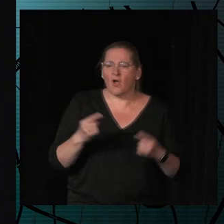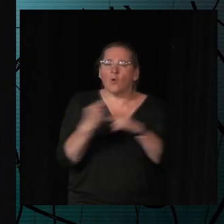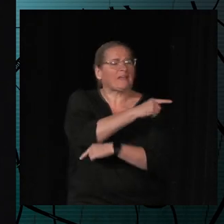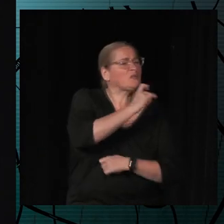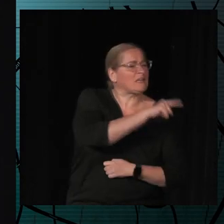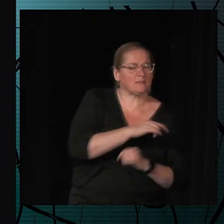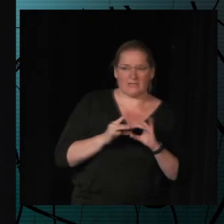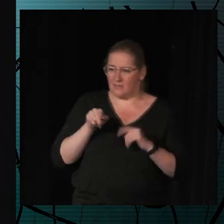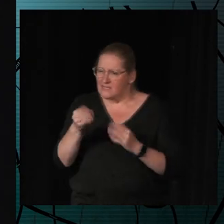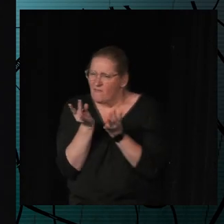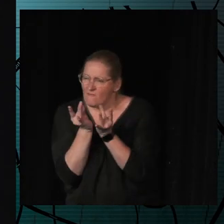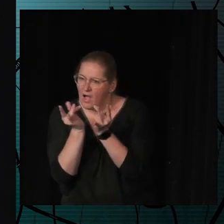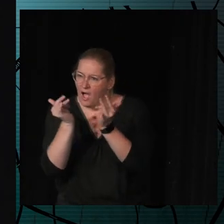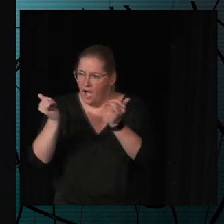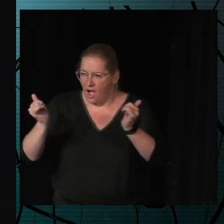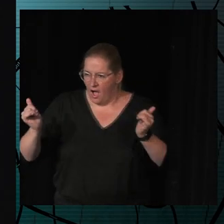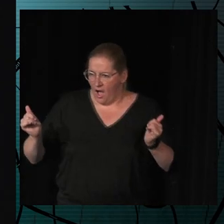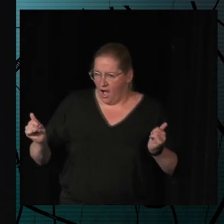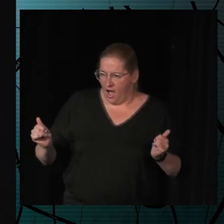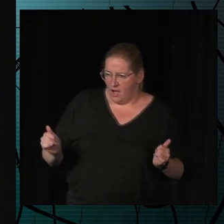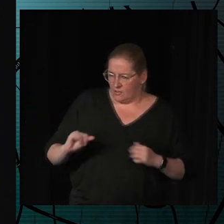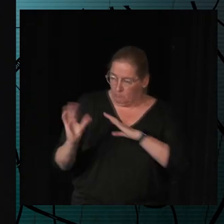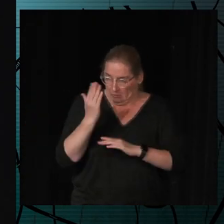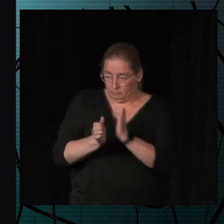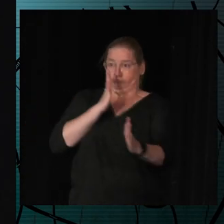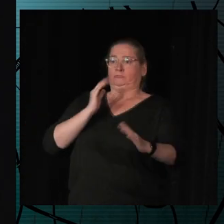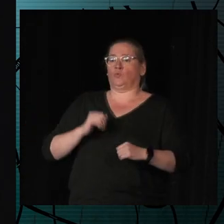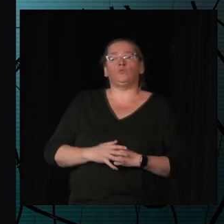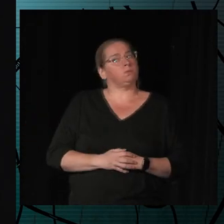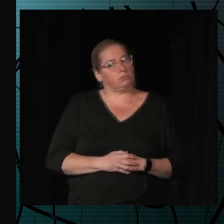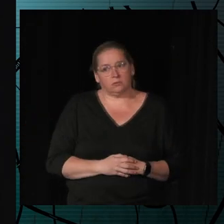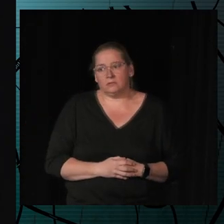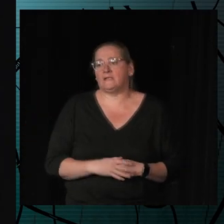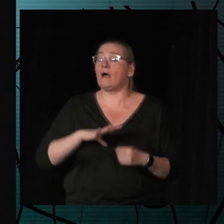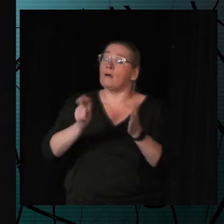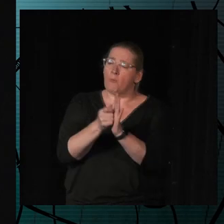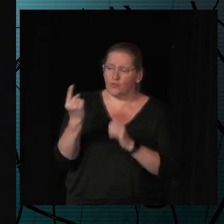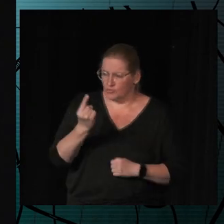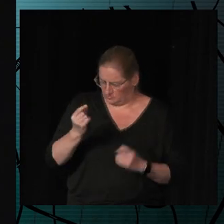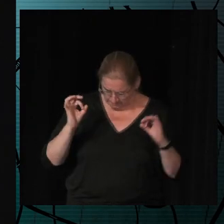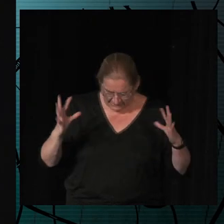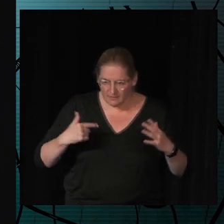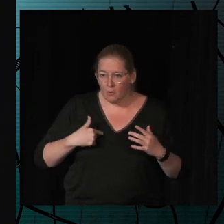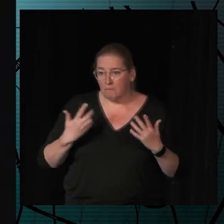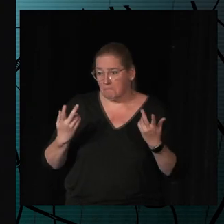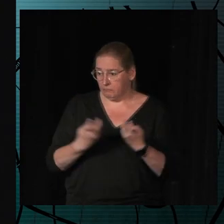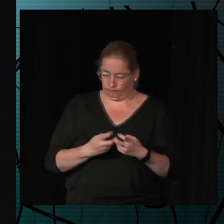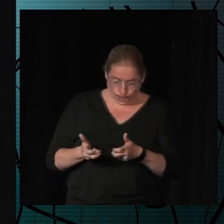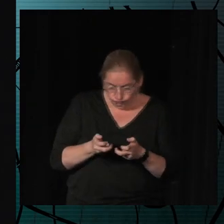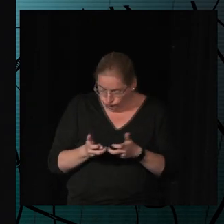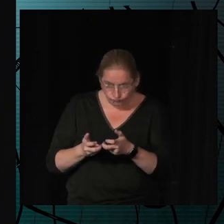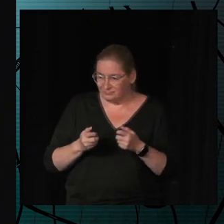hunting qu'on est sur quelque chose qui est hyper frontal hyper brutal hyper direct et il y a toujours un moment où j'arrive à